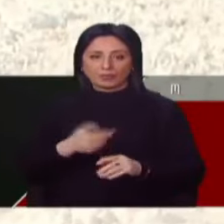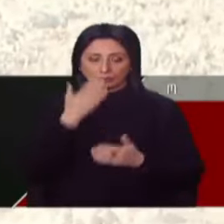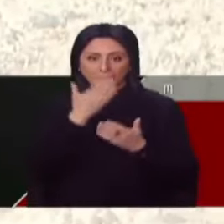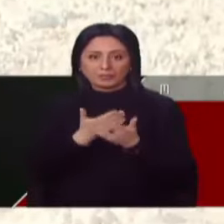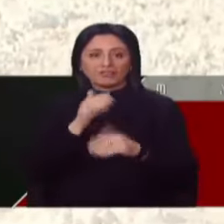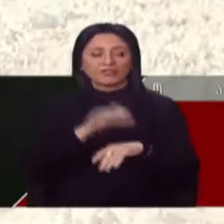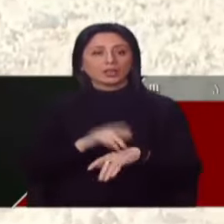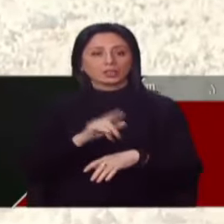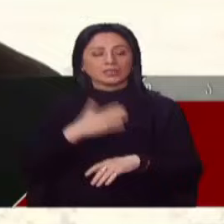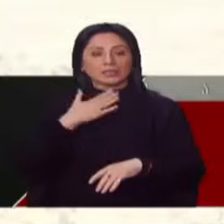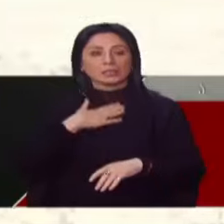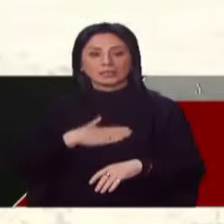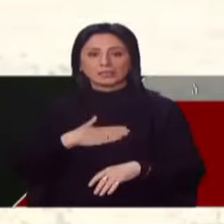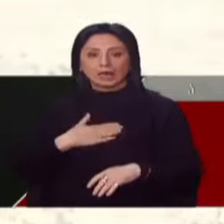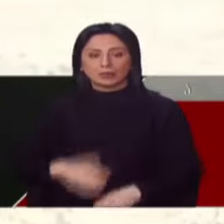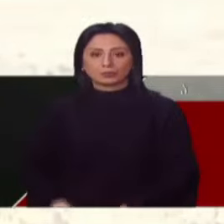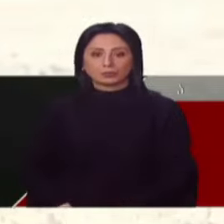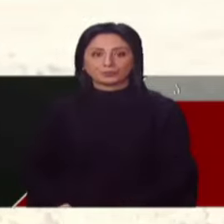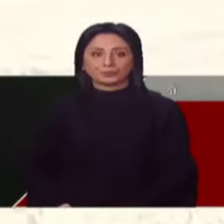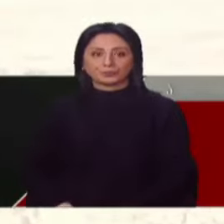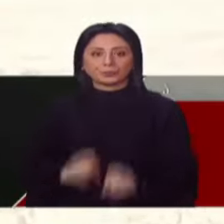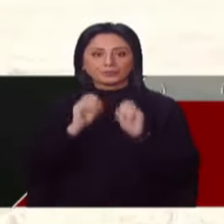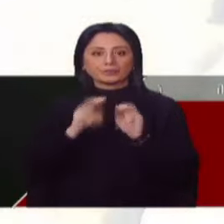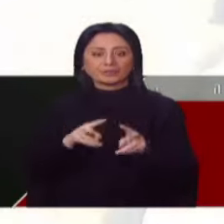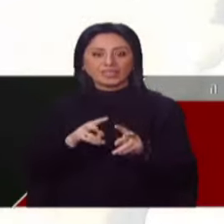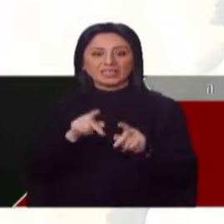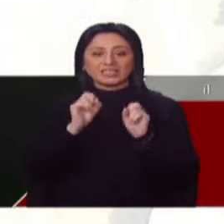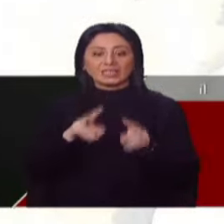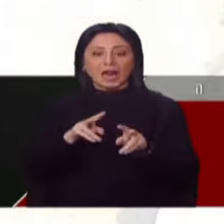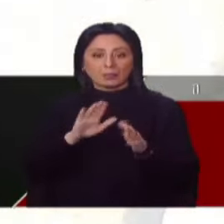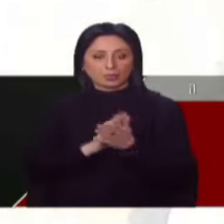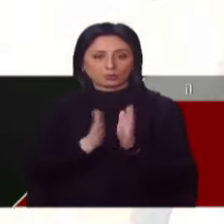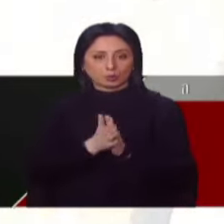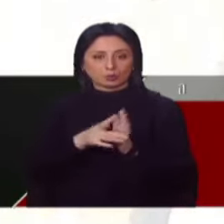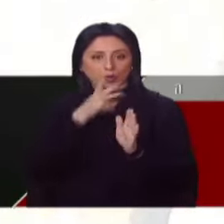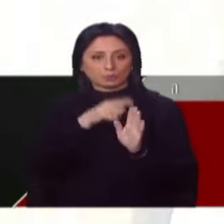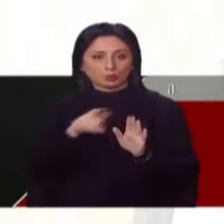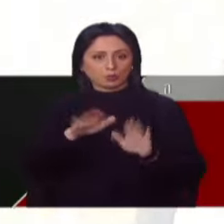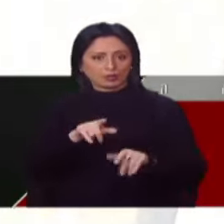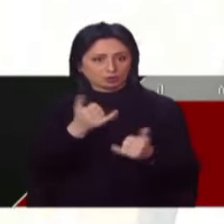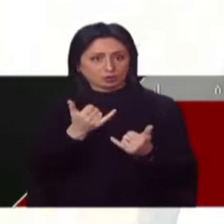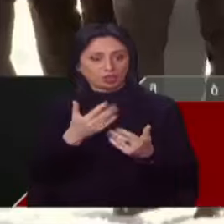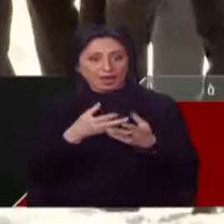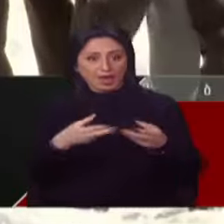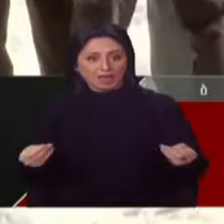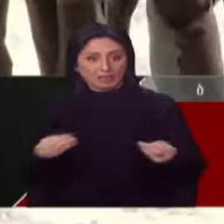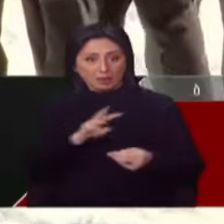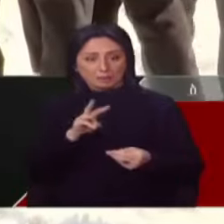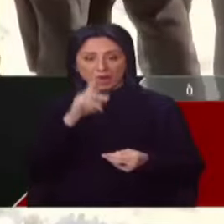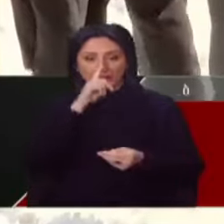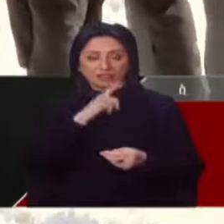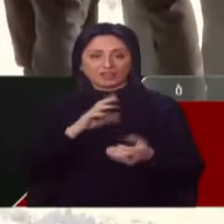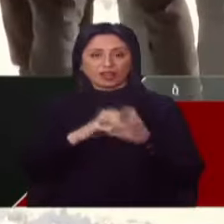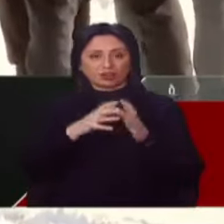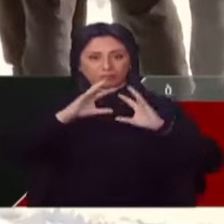ნიშანდობრივი ის ფაქტი რომ საკმაოდ ხიფათის მომცველი და სახიფათო სიტუაცია ამ დრომდე ადგილზე გაზაფხულია მარტისთვე